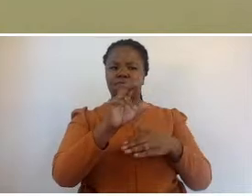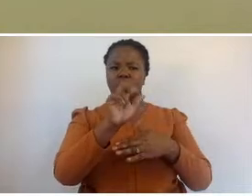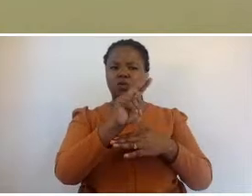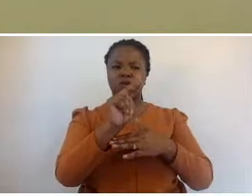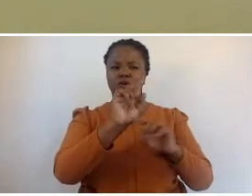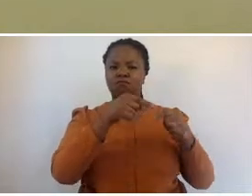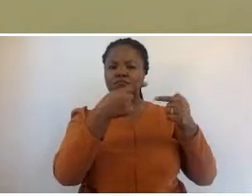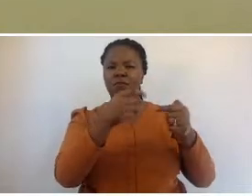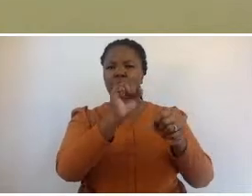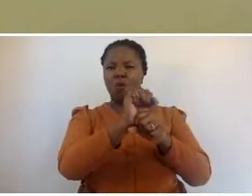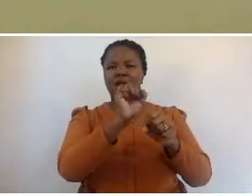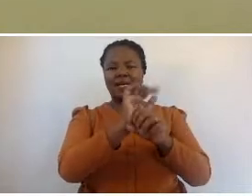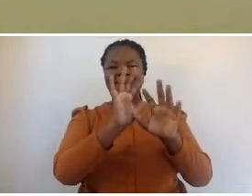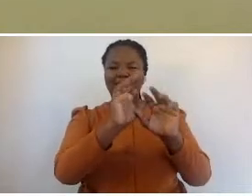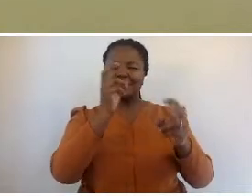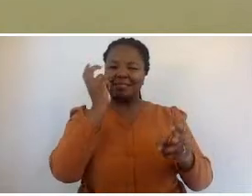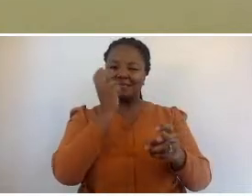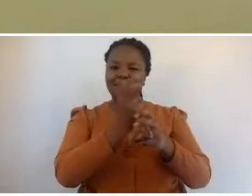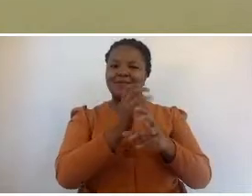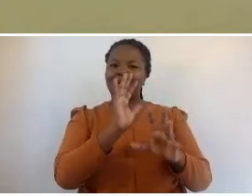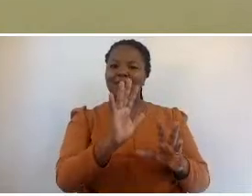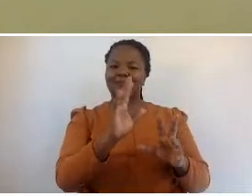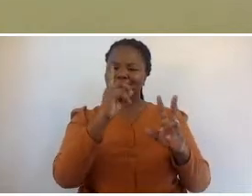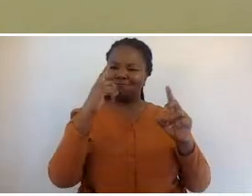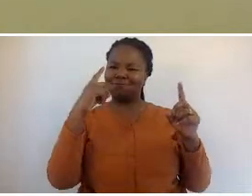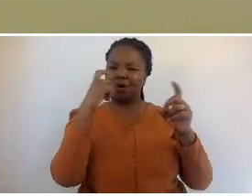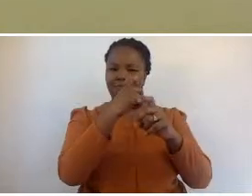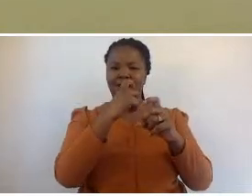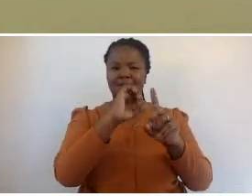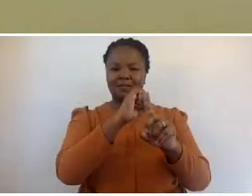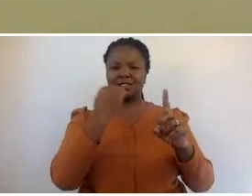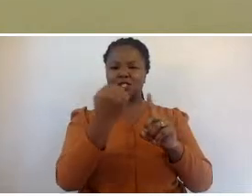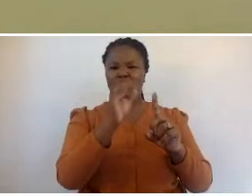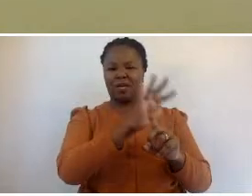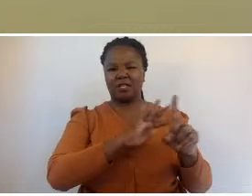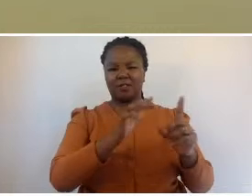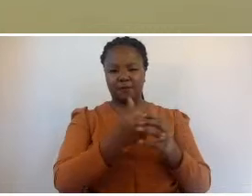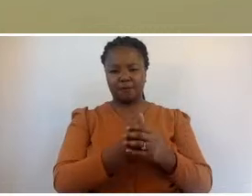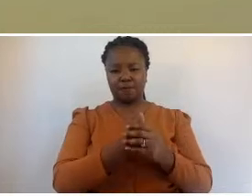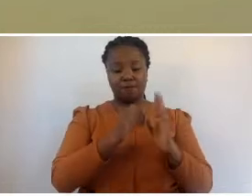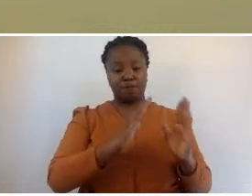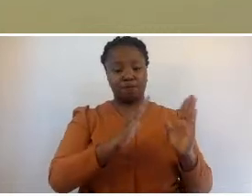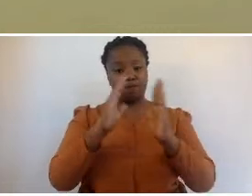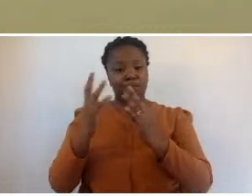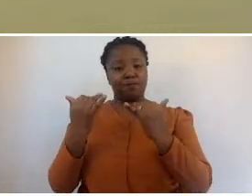notamment qui montrent qu'il faut aider les enseignants qui travaillent dans des circonstances extrêmement difficiles. Lors des interventions antérieures, il y a eu de